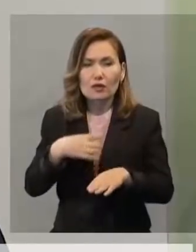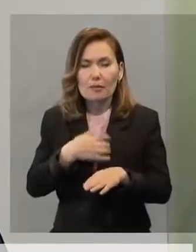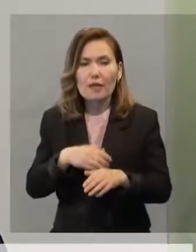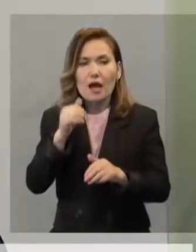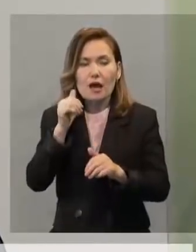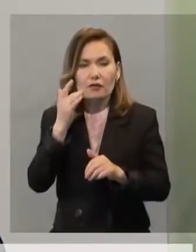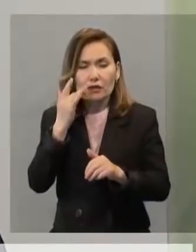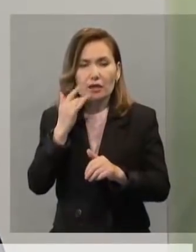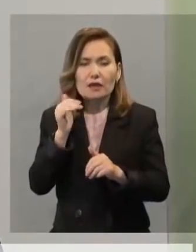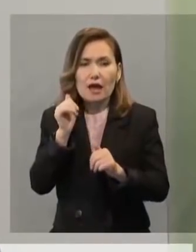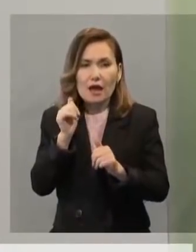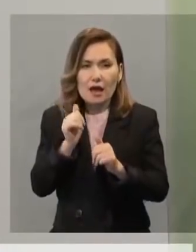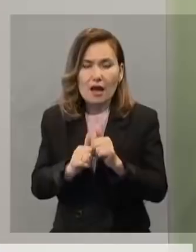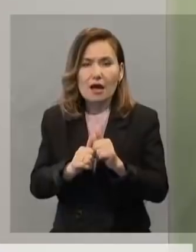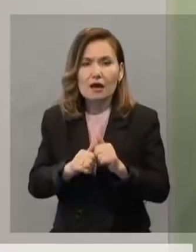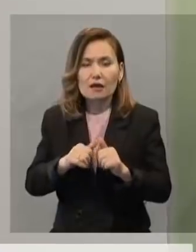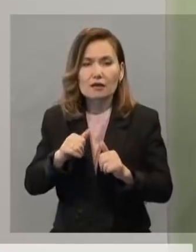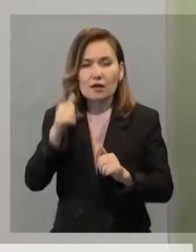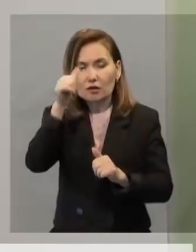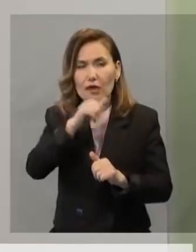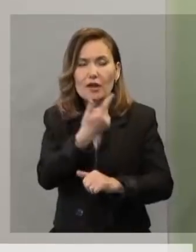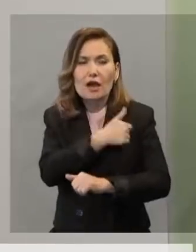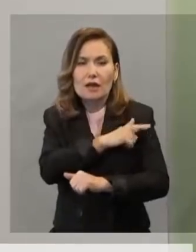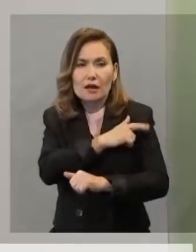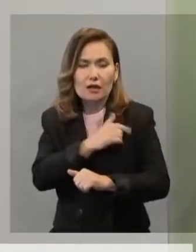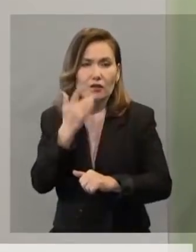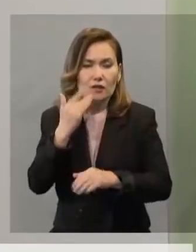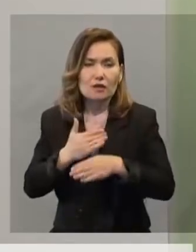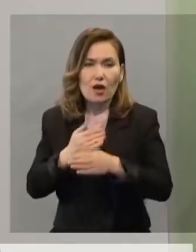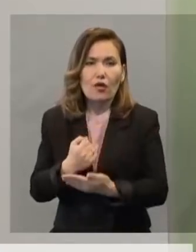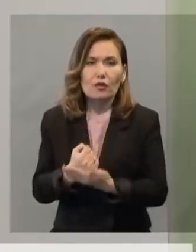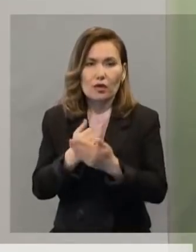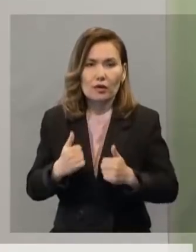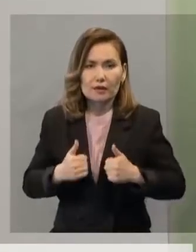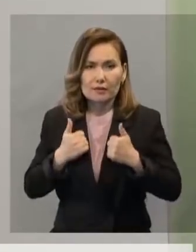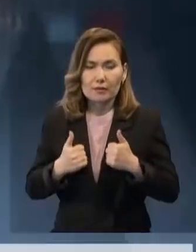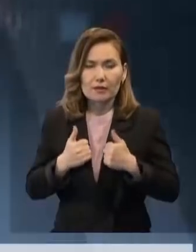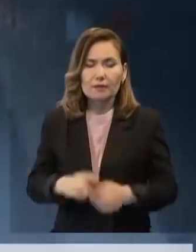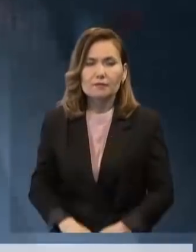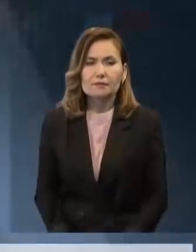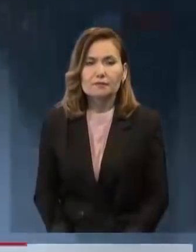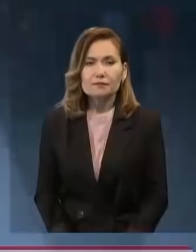әрдайым медицина саласының қызметкерлерін, дәрігерлерін қолдауға тырысамыз.